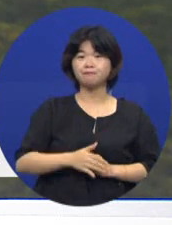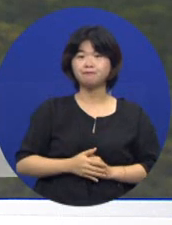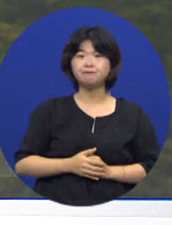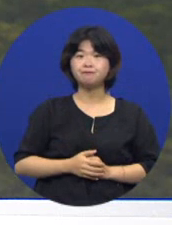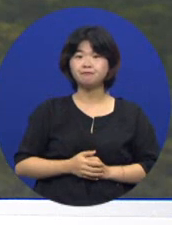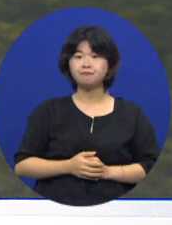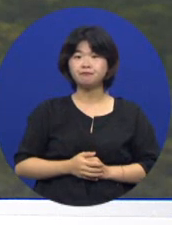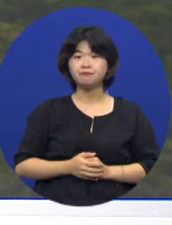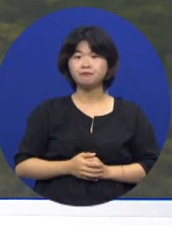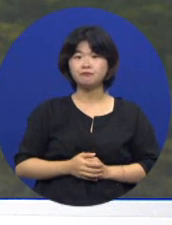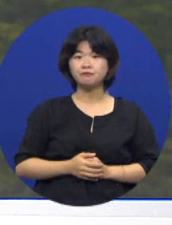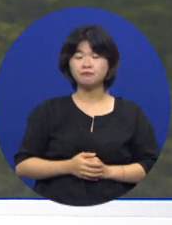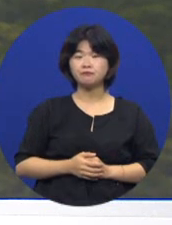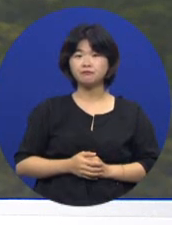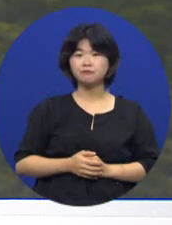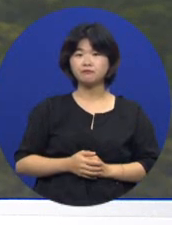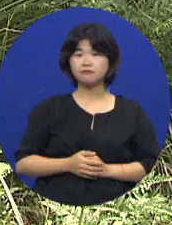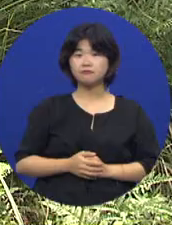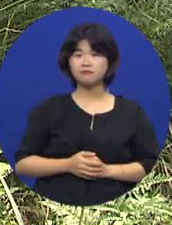기망 섭 기자입니다